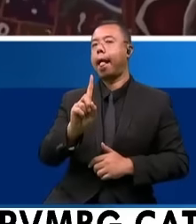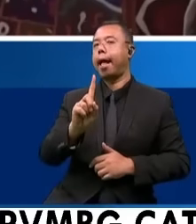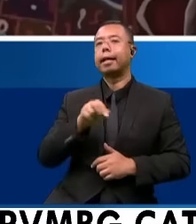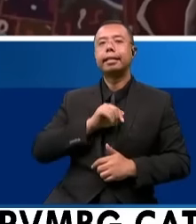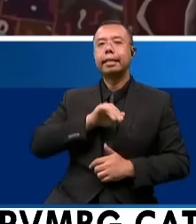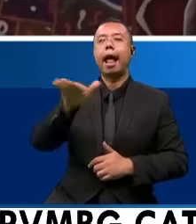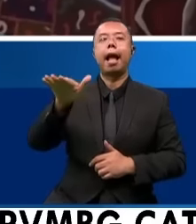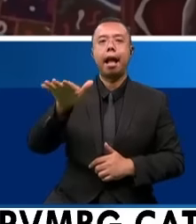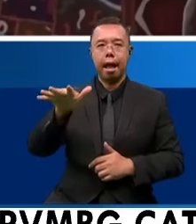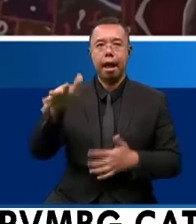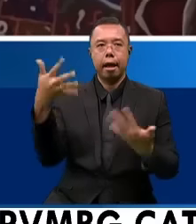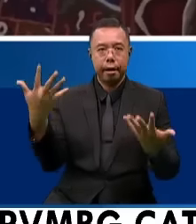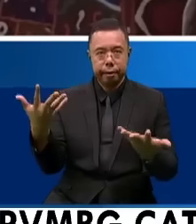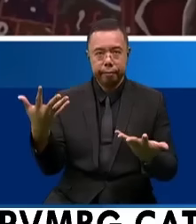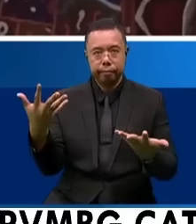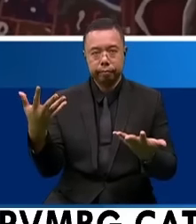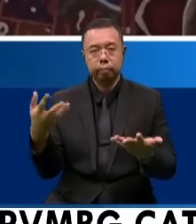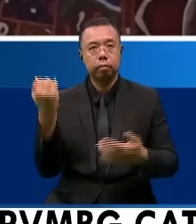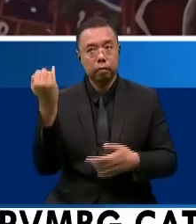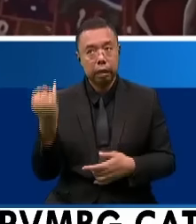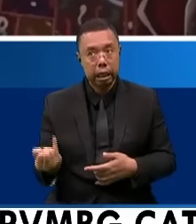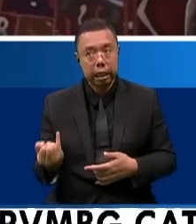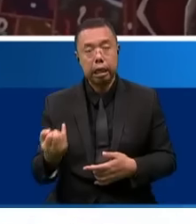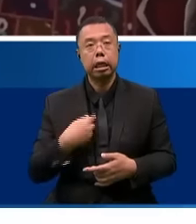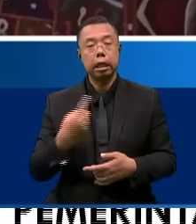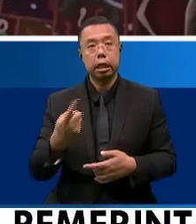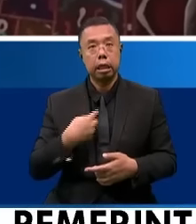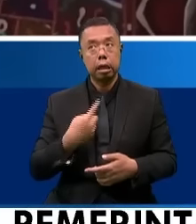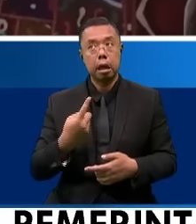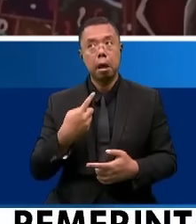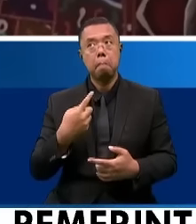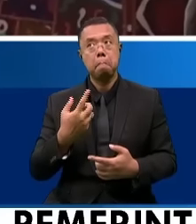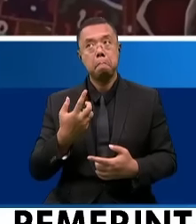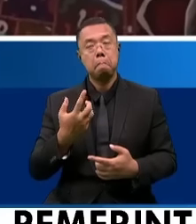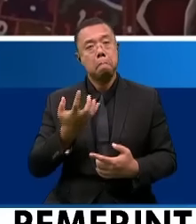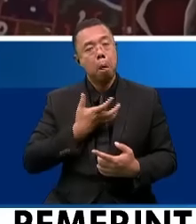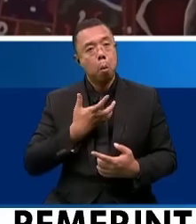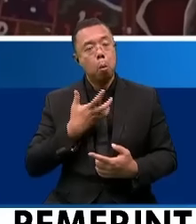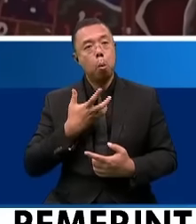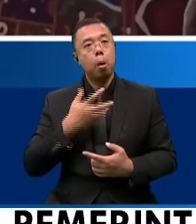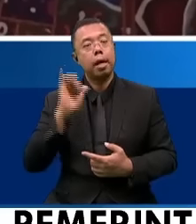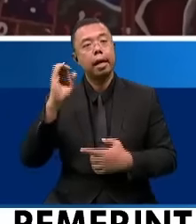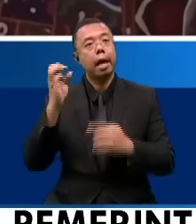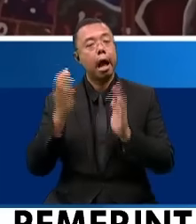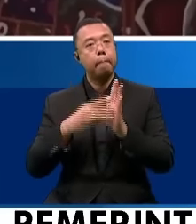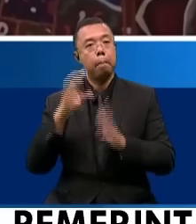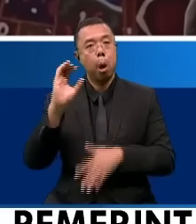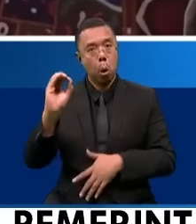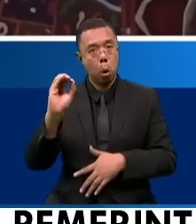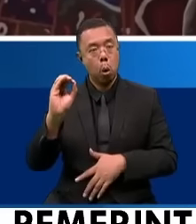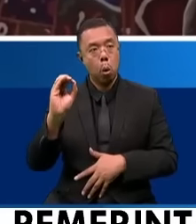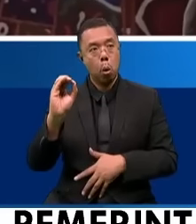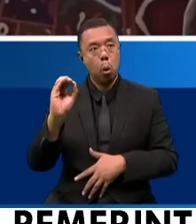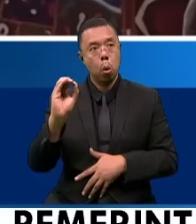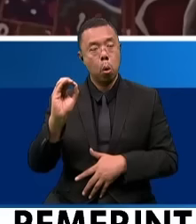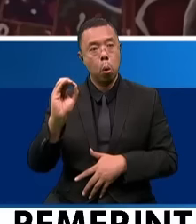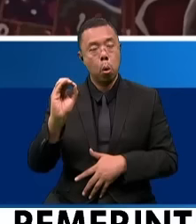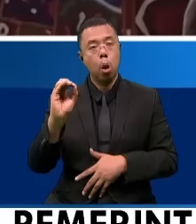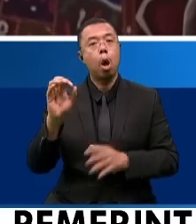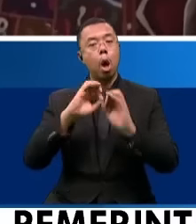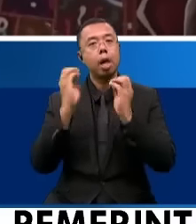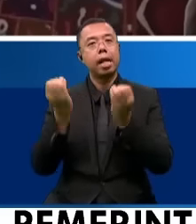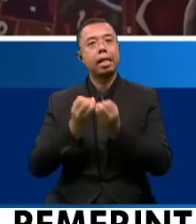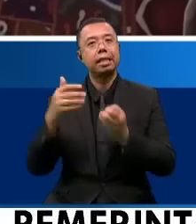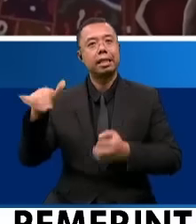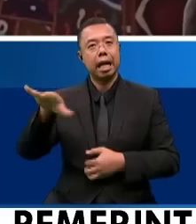serangan-serangan dan EE terakhir tentu kita eh ingin Imo International eh Maritime organization